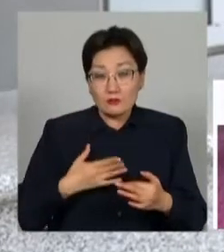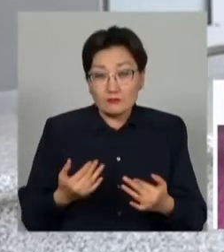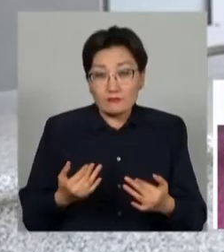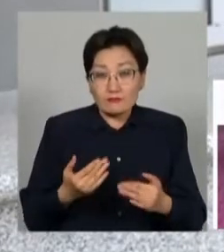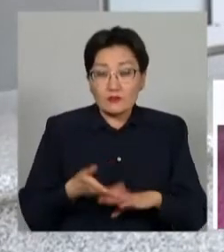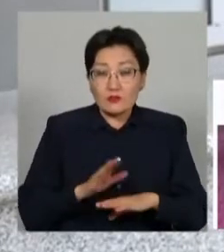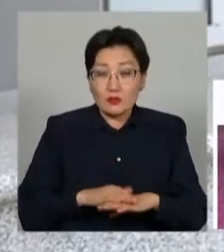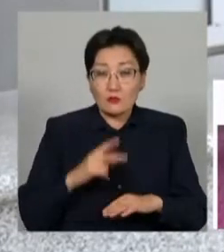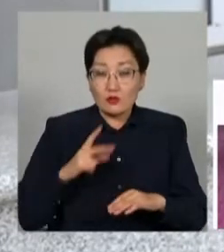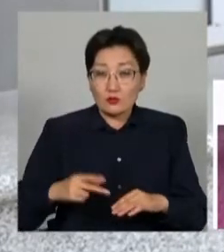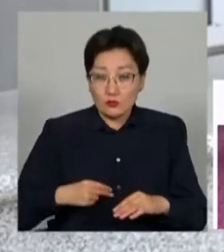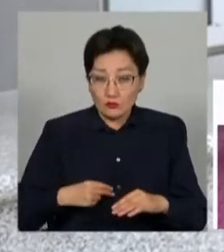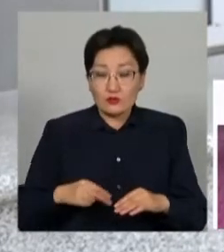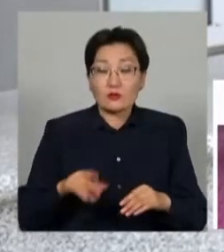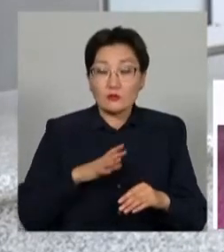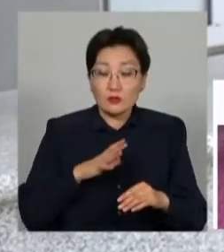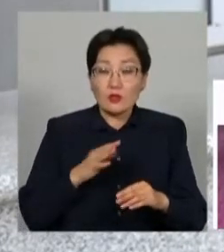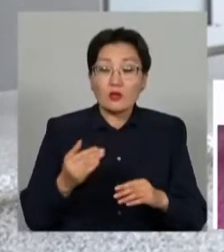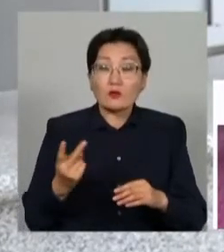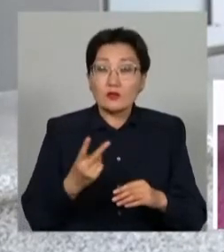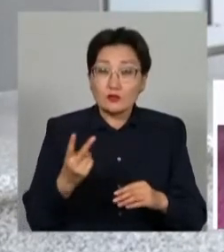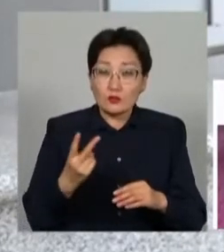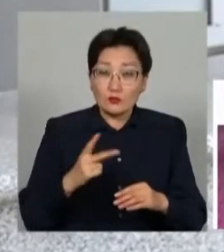қиын мен қызыма да болған сияқты, өйткені ол екеуі